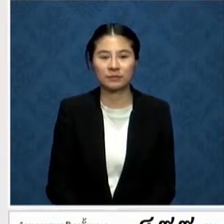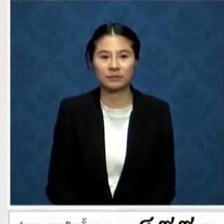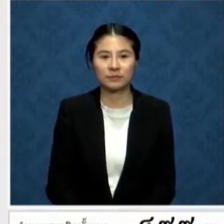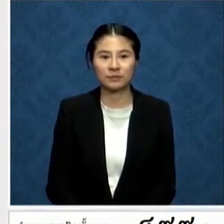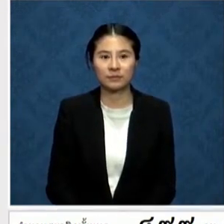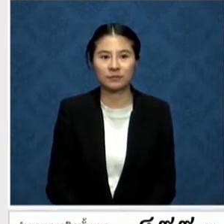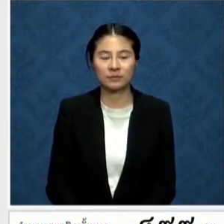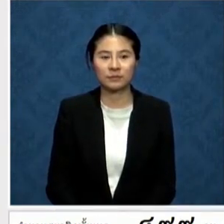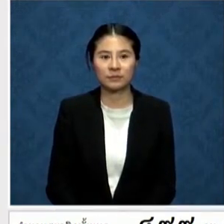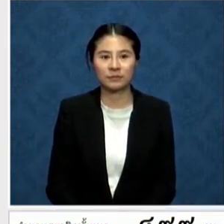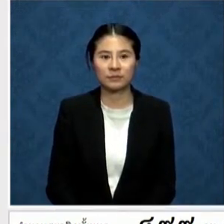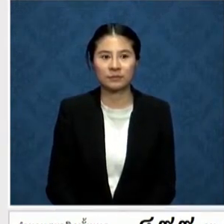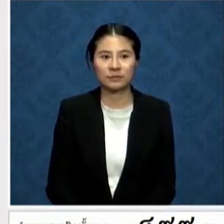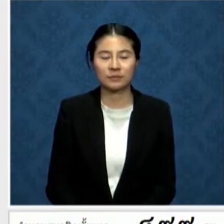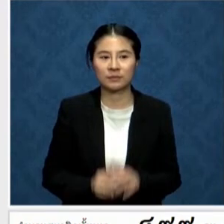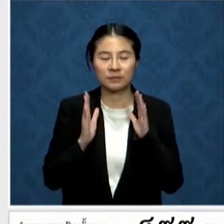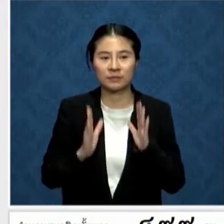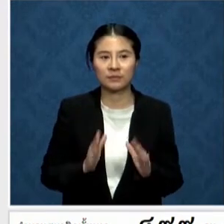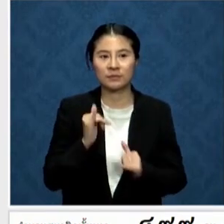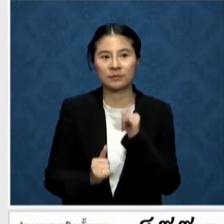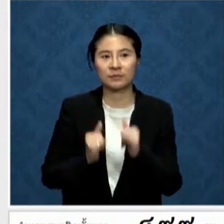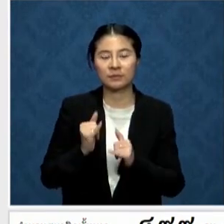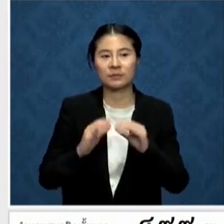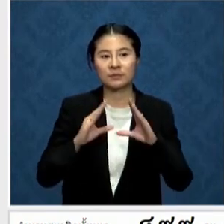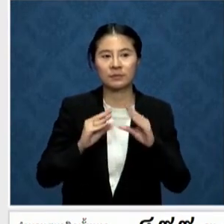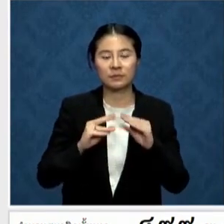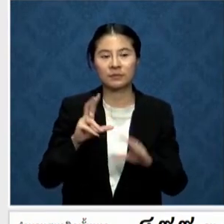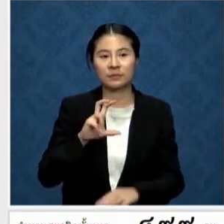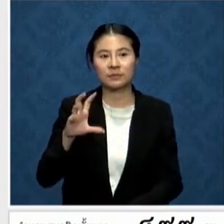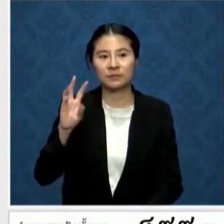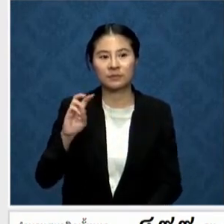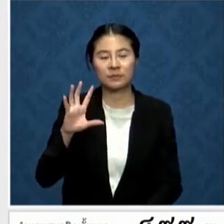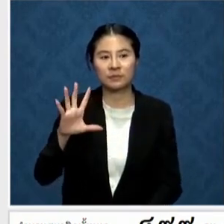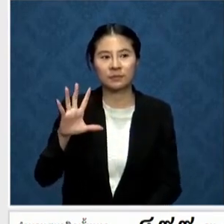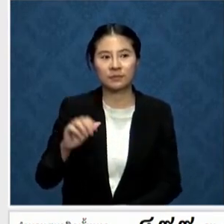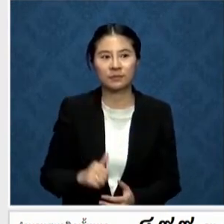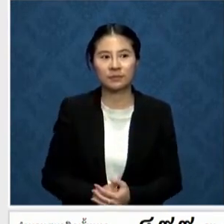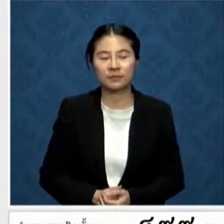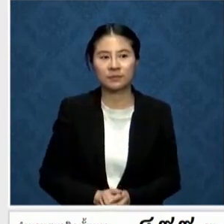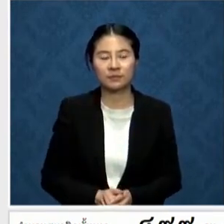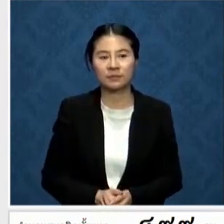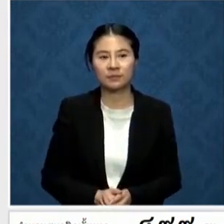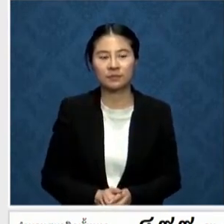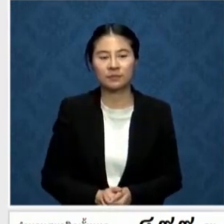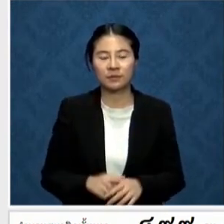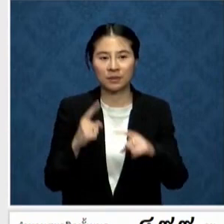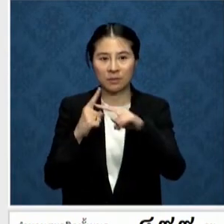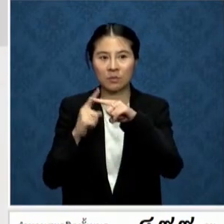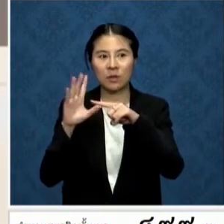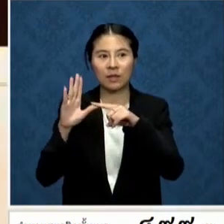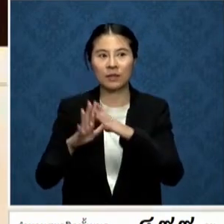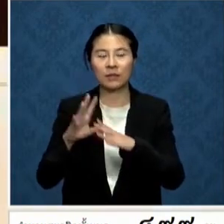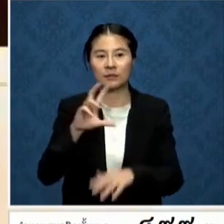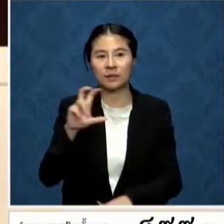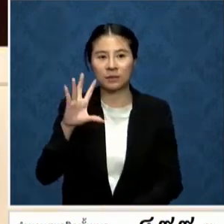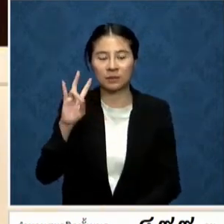ครับครับจำนวนผู้เข้าร่วมประชุมเป็น 365แล้วก็บวกอีกแสดงตนด้วยเอ่อไมค์อีก 5นะครับเป็น 370ครับครบ